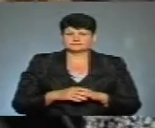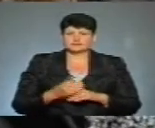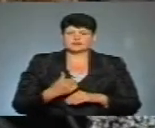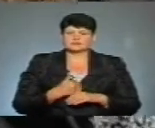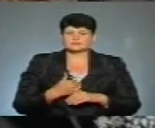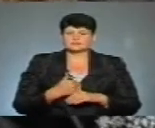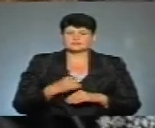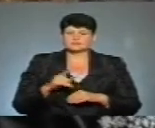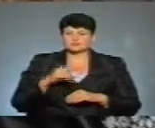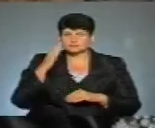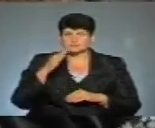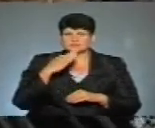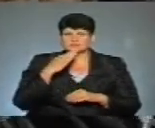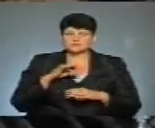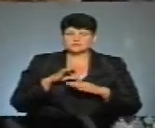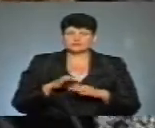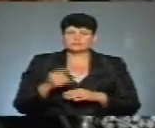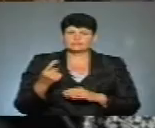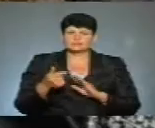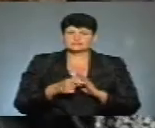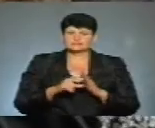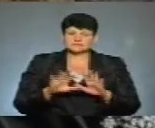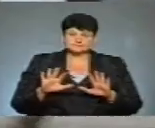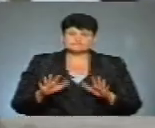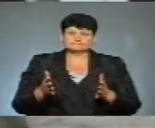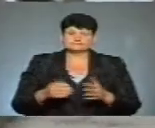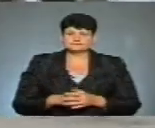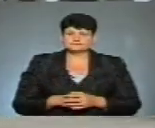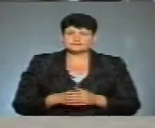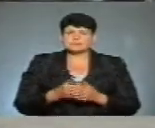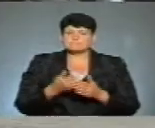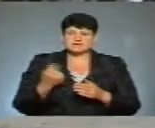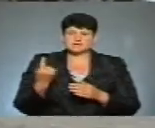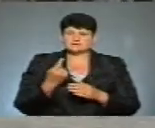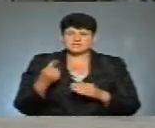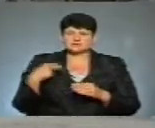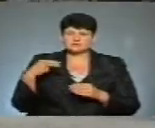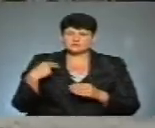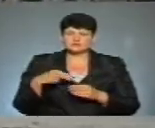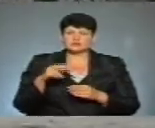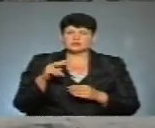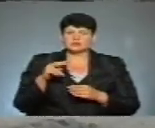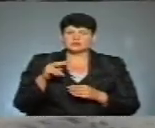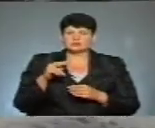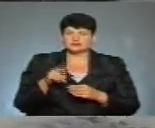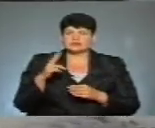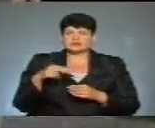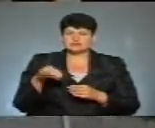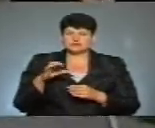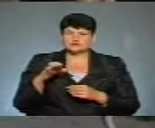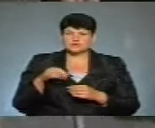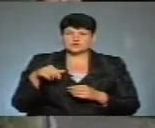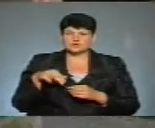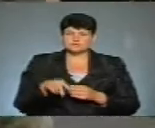щоб тато повів її в перший клас, але так сталося. Перед першим дзвоником Людмила, Дмитро та Софія йдуть на кладовище, де